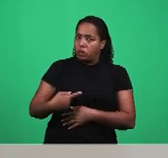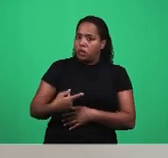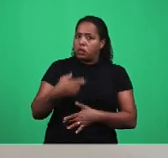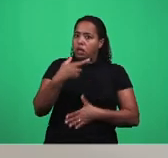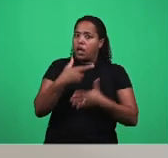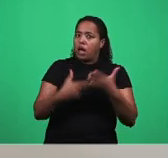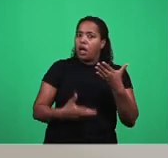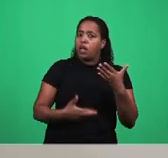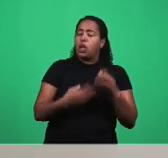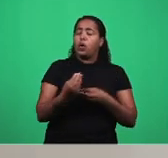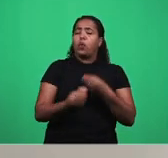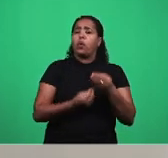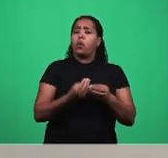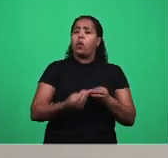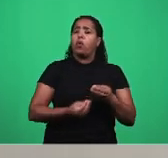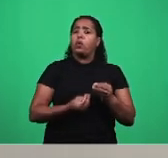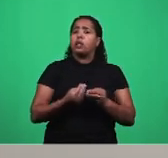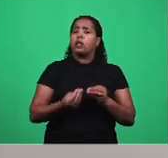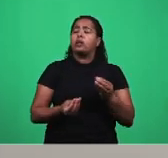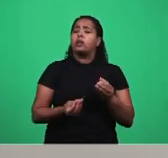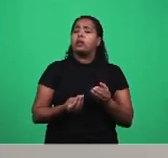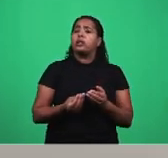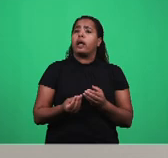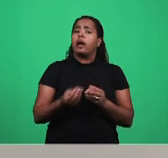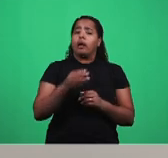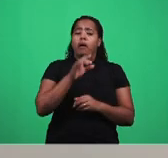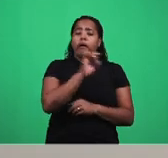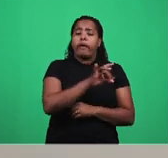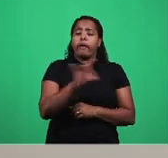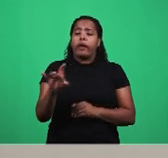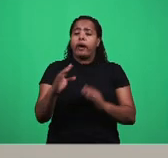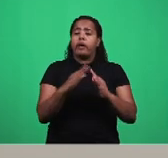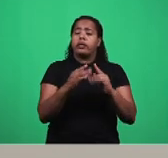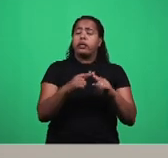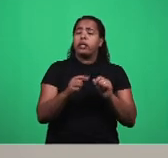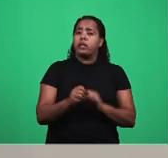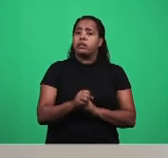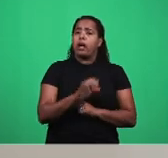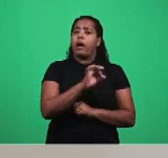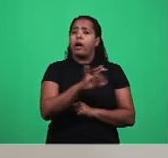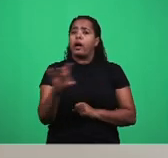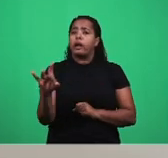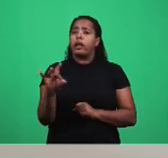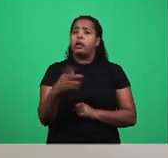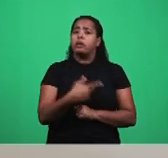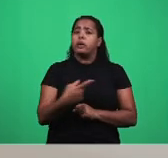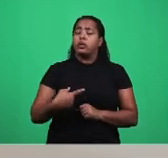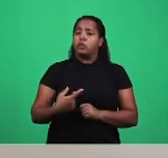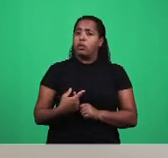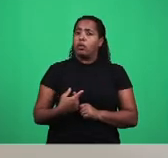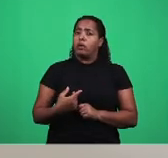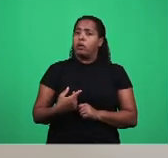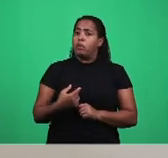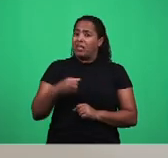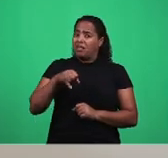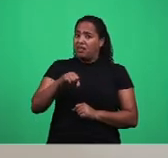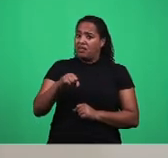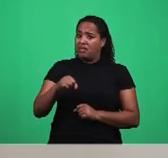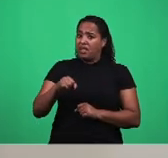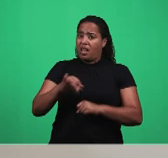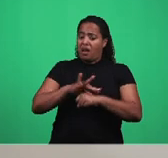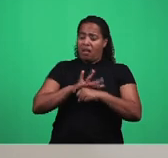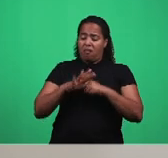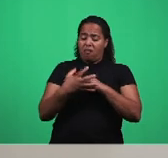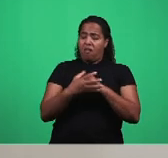que d'ici peu, quand il doit ouvrir le temple, il doit savoir comment ils vont ouvrir, parce que quelques-uns ne seront pas